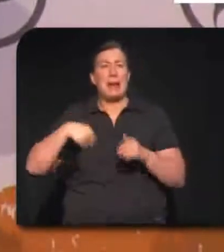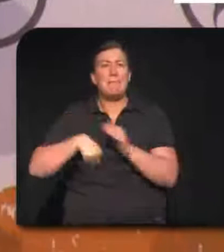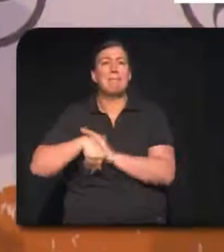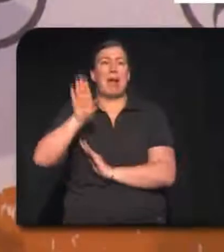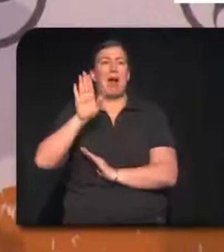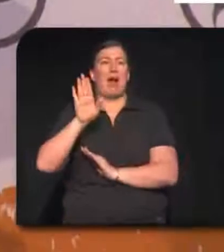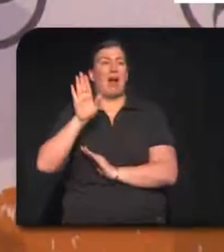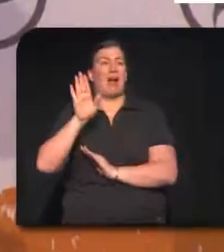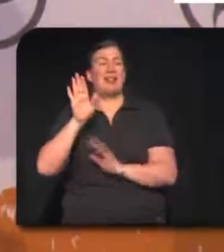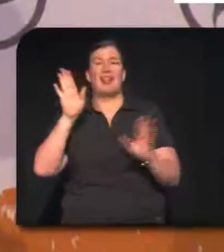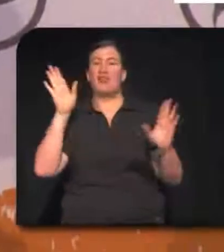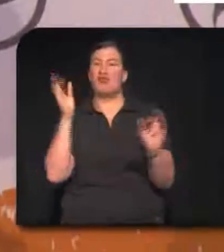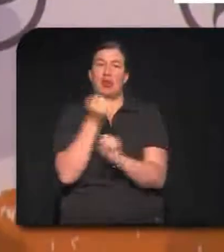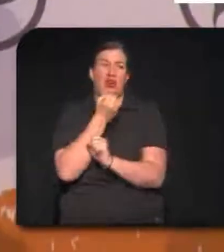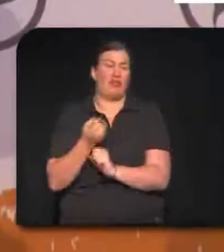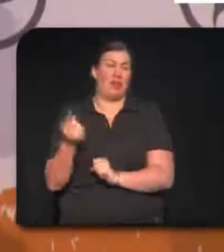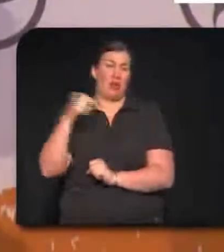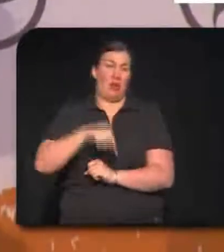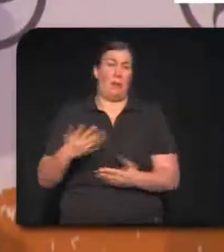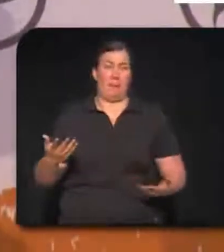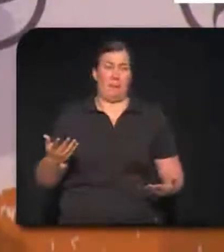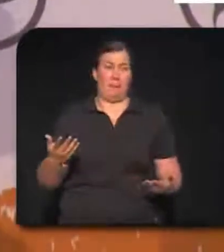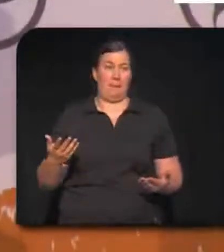Mehrheit gar nicht erreicht werden kann